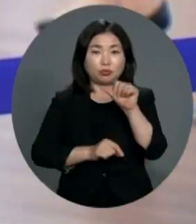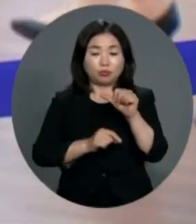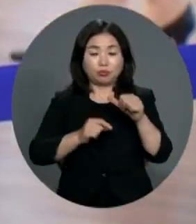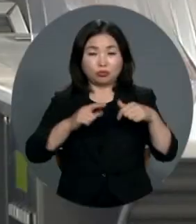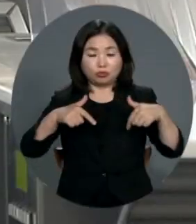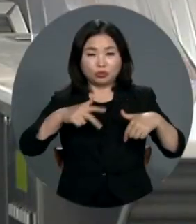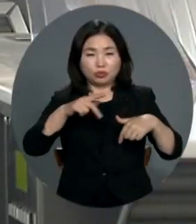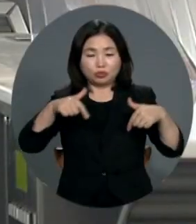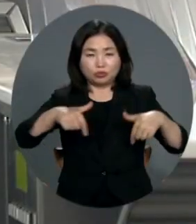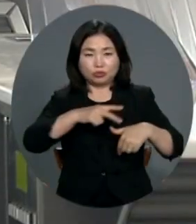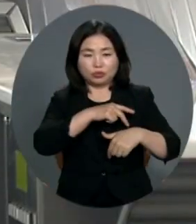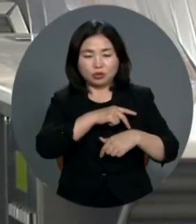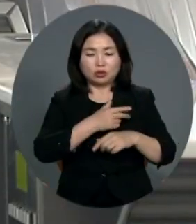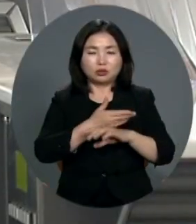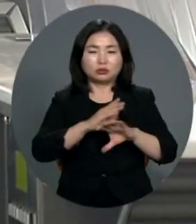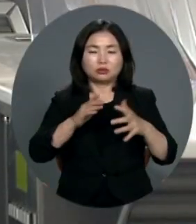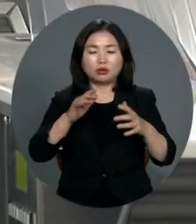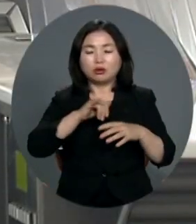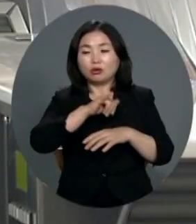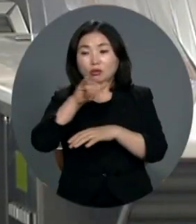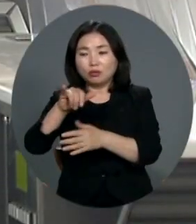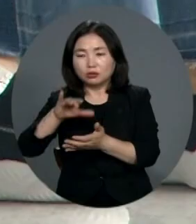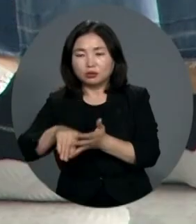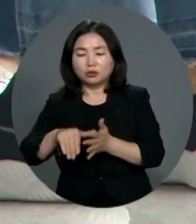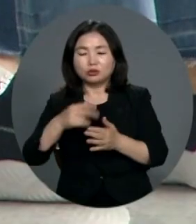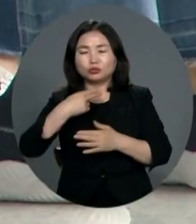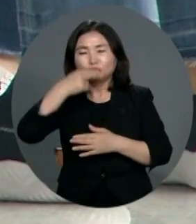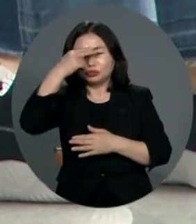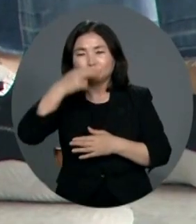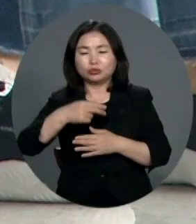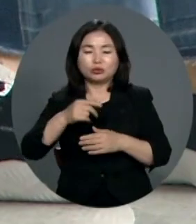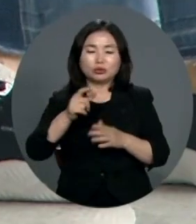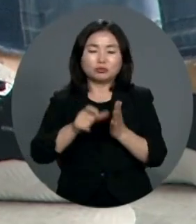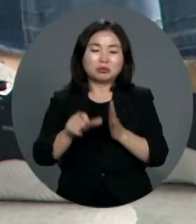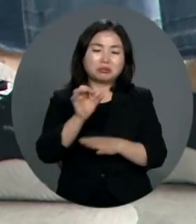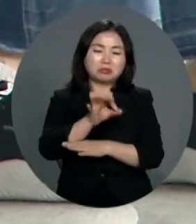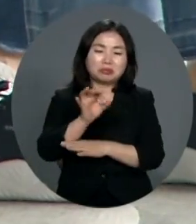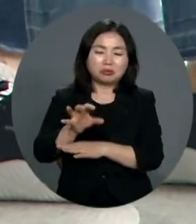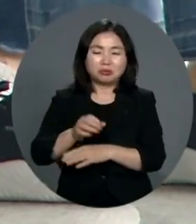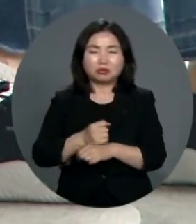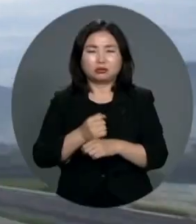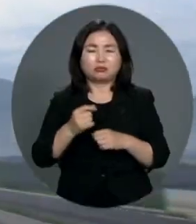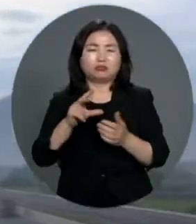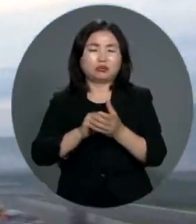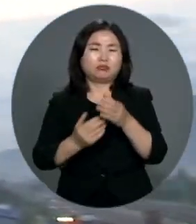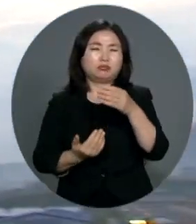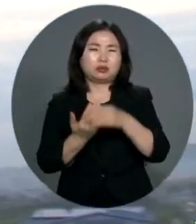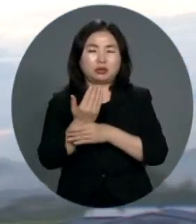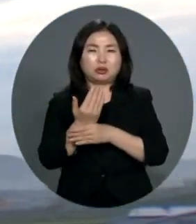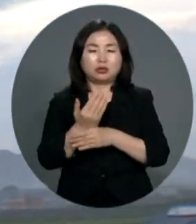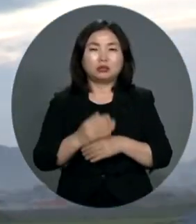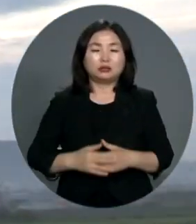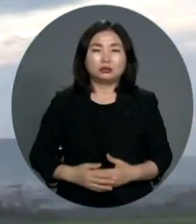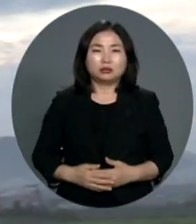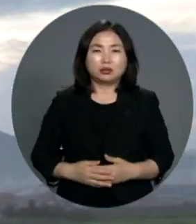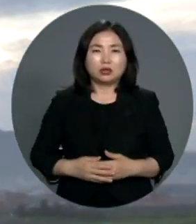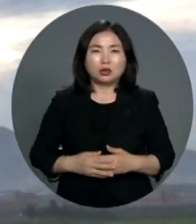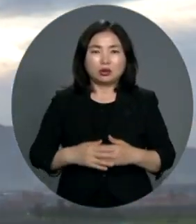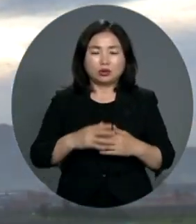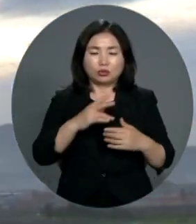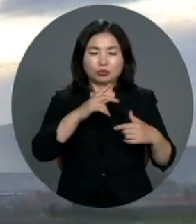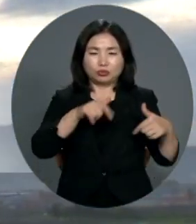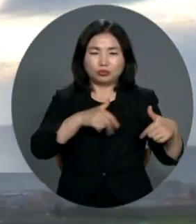의원 등이 참여한 국외 공무출장에서 술판과 쇼핑 등 부실 연수 논란이 불거졌기 때문입니다. 구